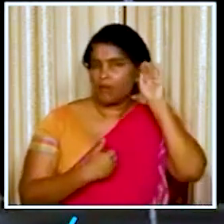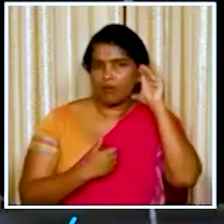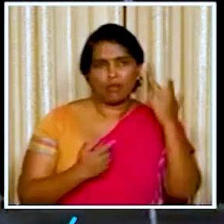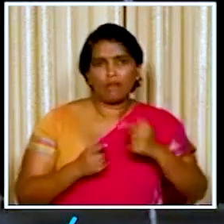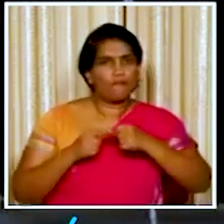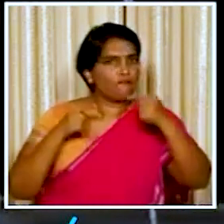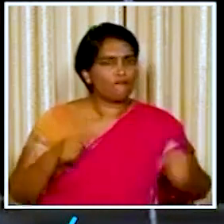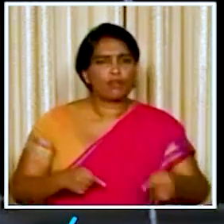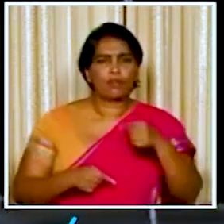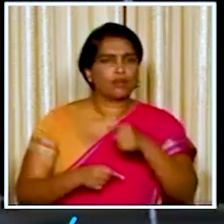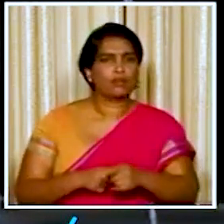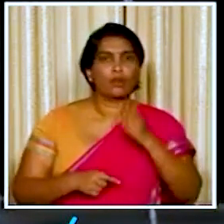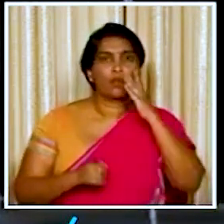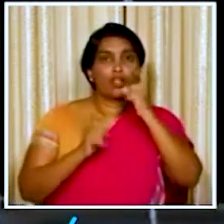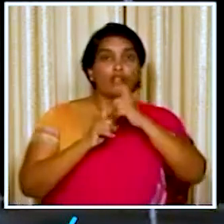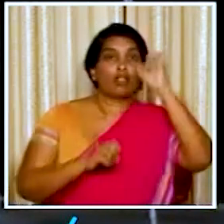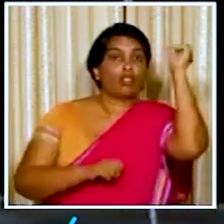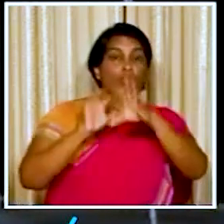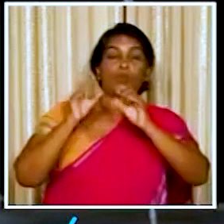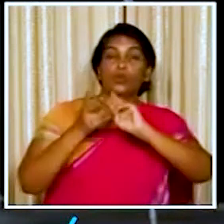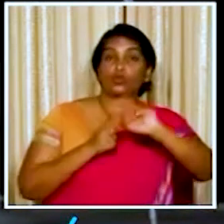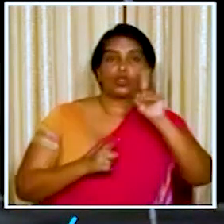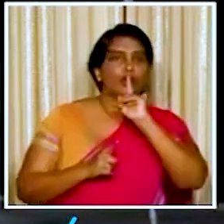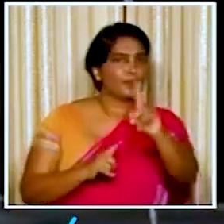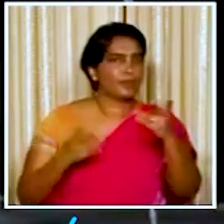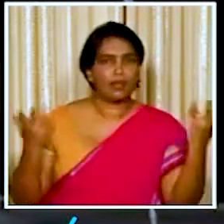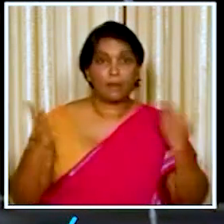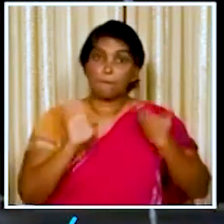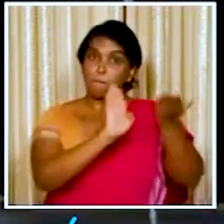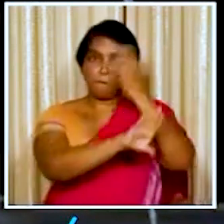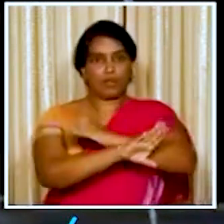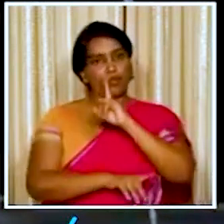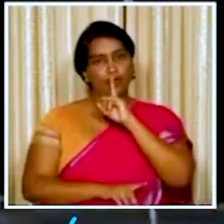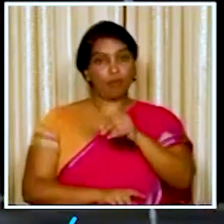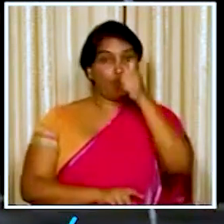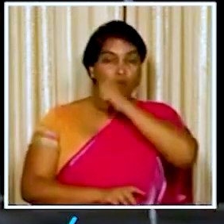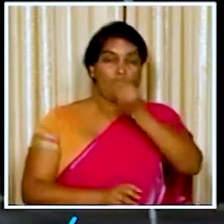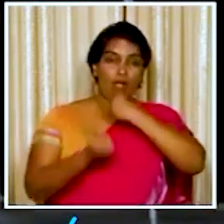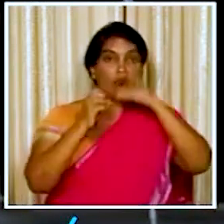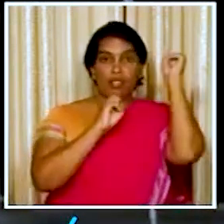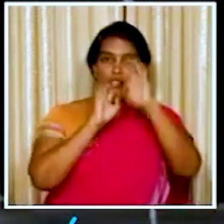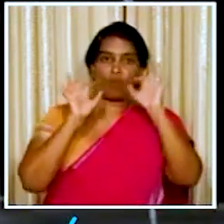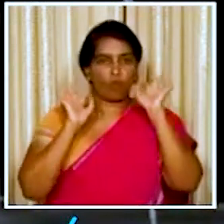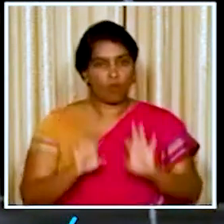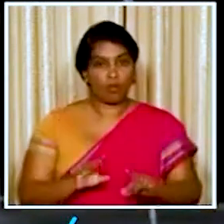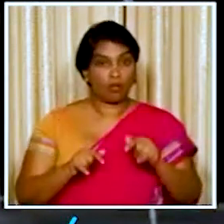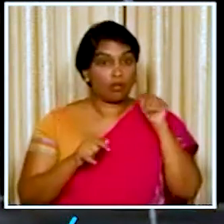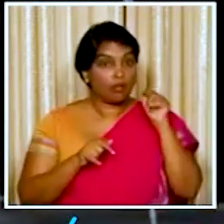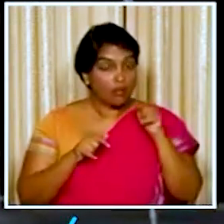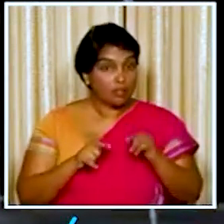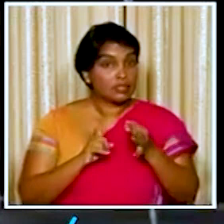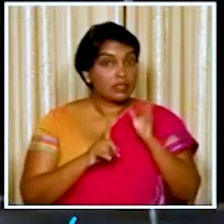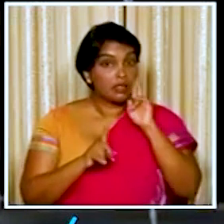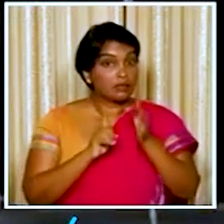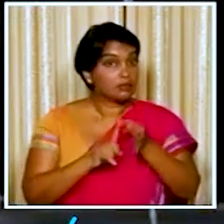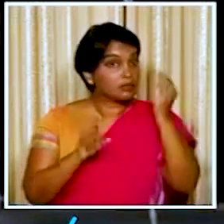විපක්ෂ කෙනෙක් විදේශ ප්‍රේෂණය එවන්න එපා කියලා කියනවා. ඊට කලින් කිව්වා මුන් හොරා කරනවා ඒ හින්දා එවන්න එපා. හැබැයි මෙතුමා ජනාධිපති